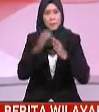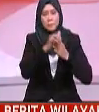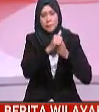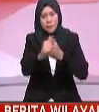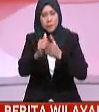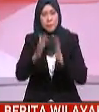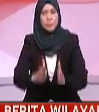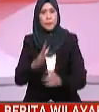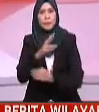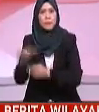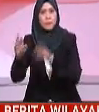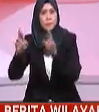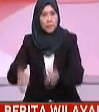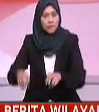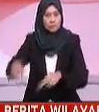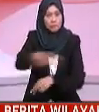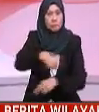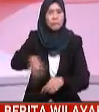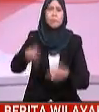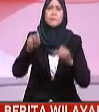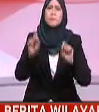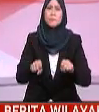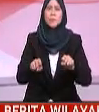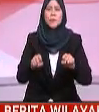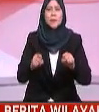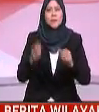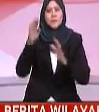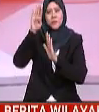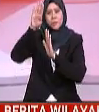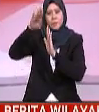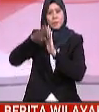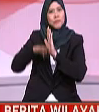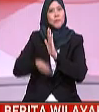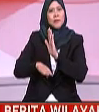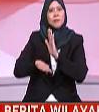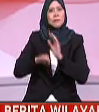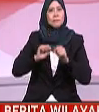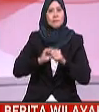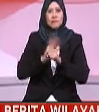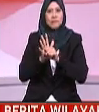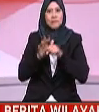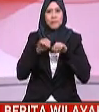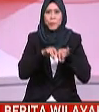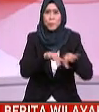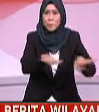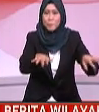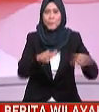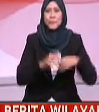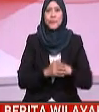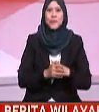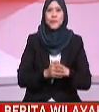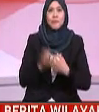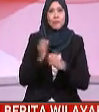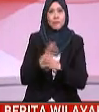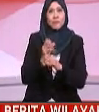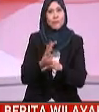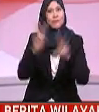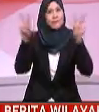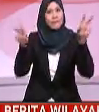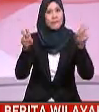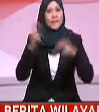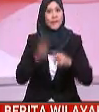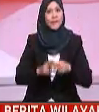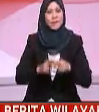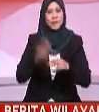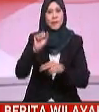pemimpin dan rakyat dalam mengurangkan kadar kebolehjangkitan wabak COVID-19. Di samping itu, inisiatif dikenali